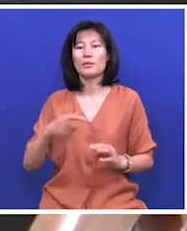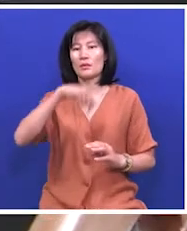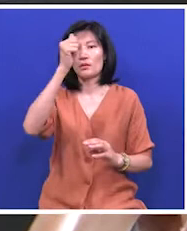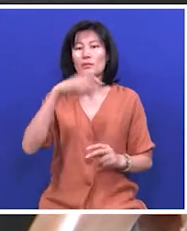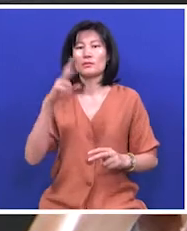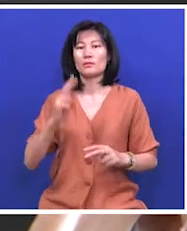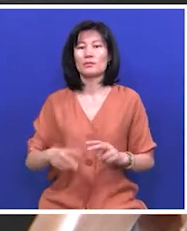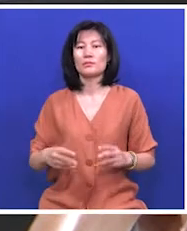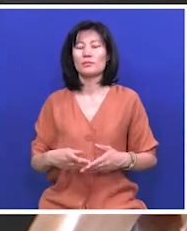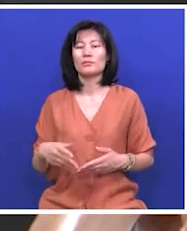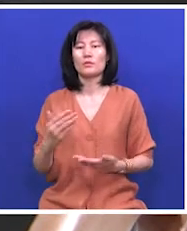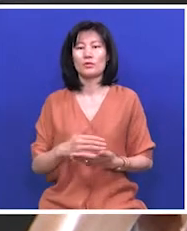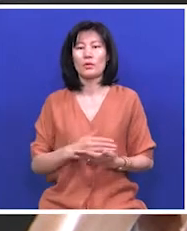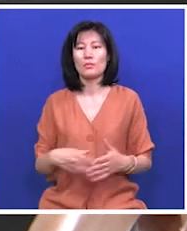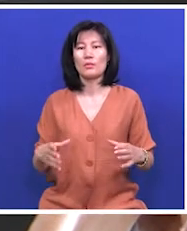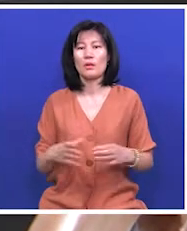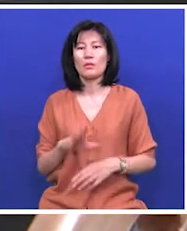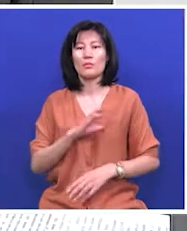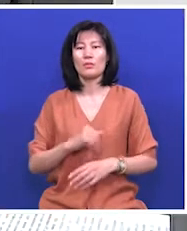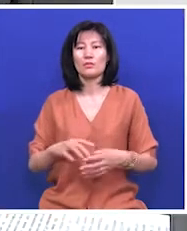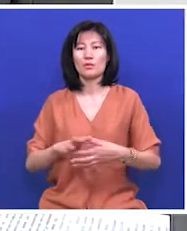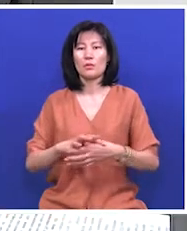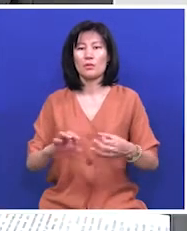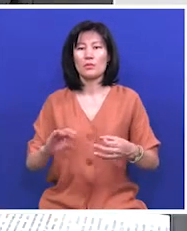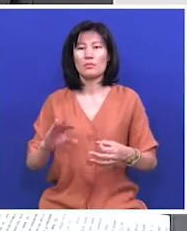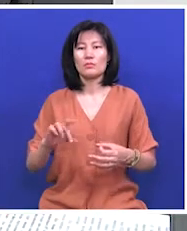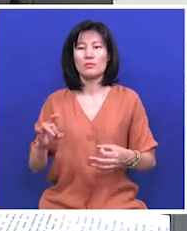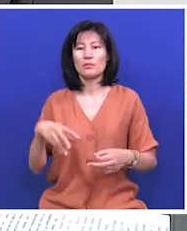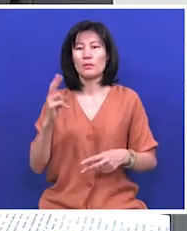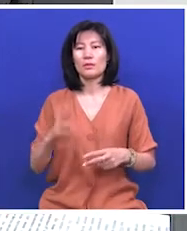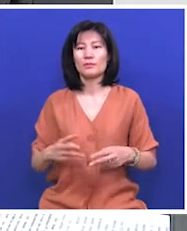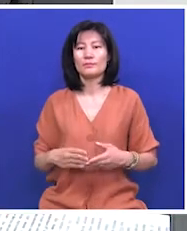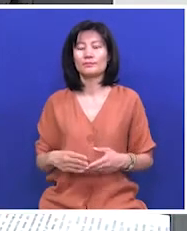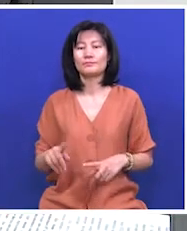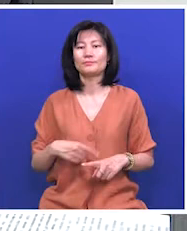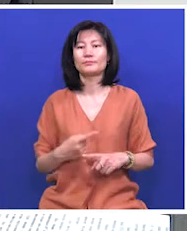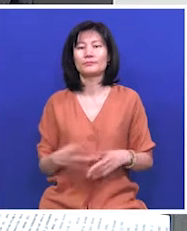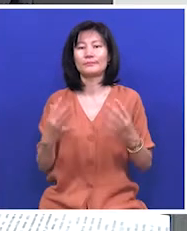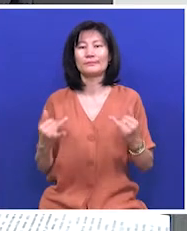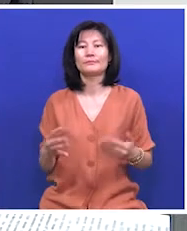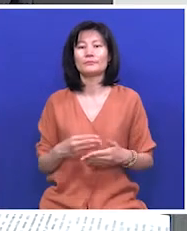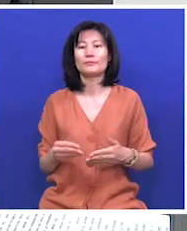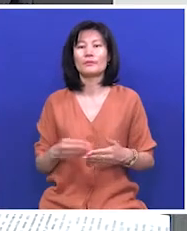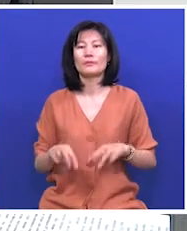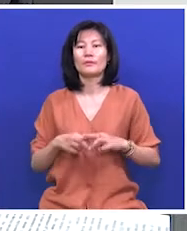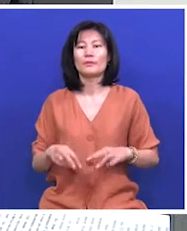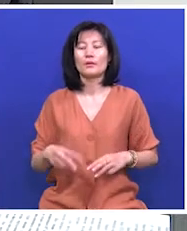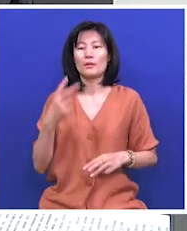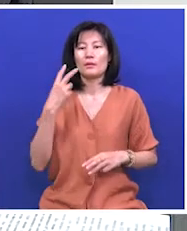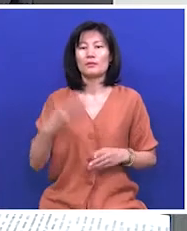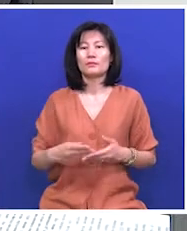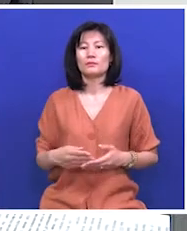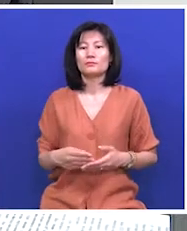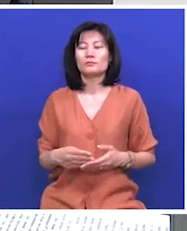Айдың соңына дейін беру жоспарлануда. Өйткені, мамыр айының соңына дейін, өйткені қазір қаржы министрлігі